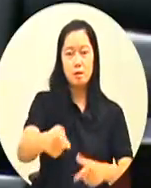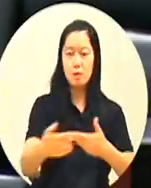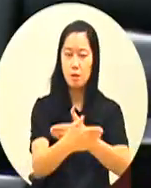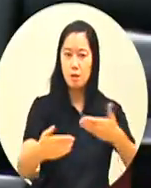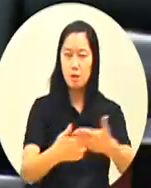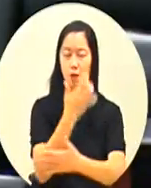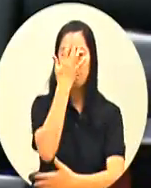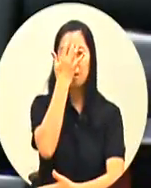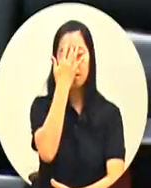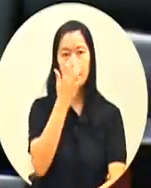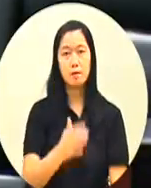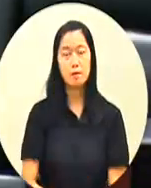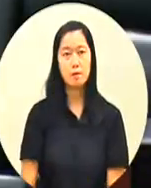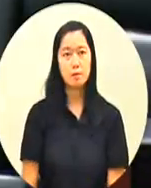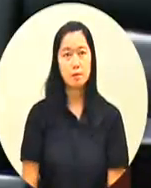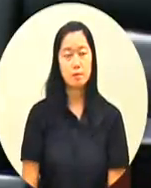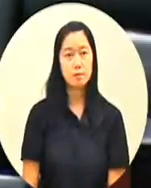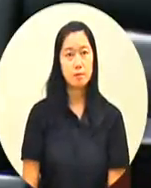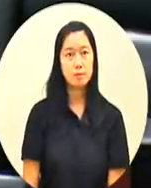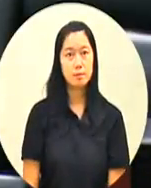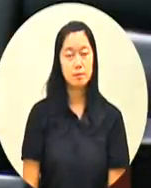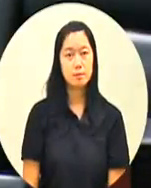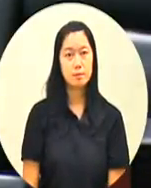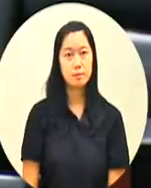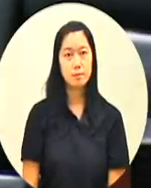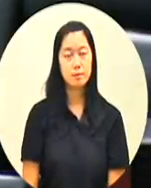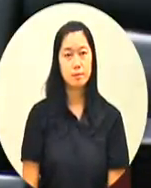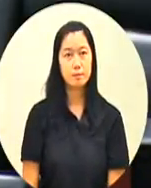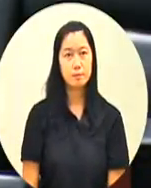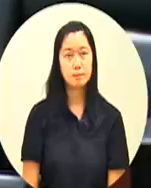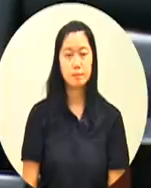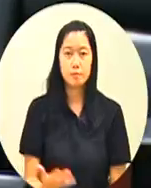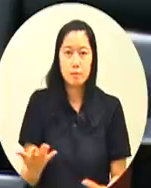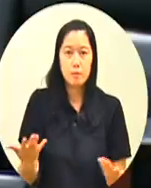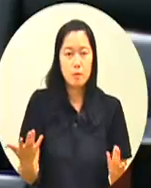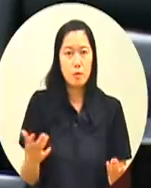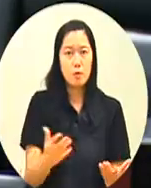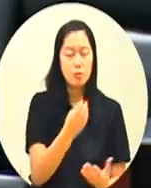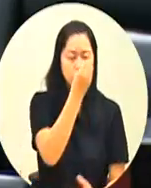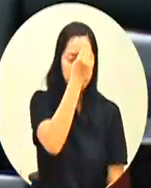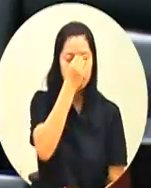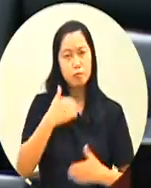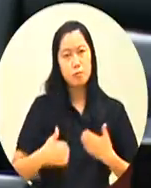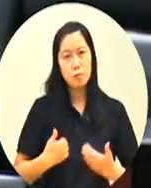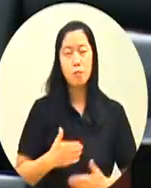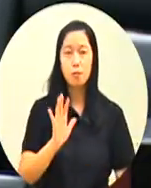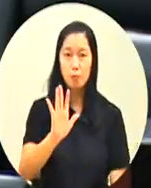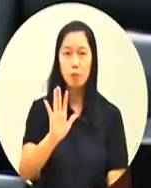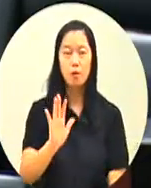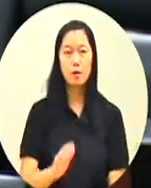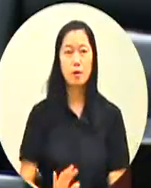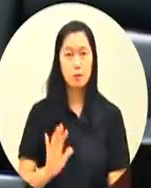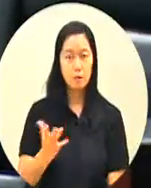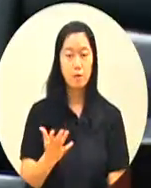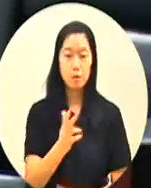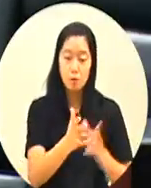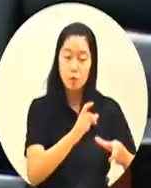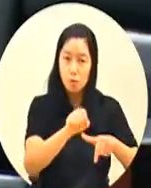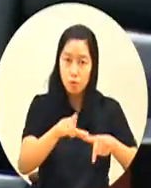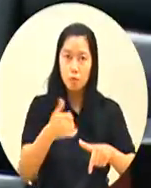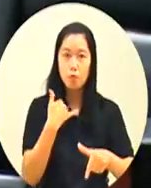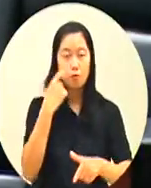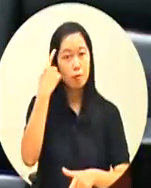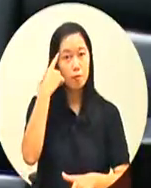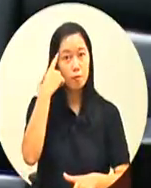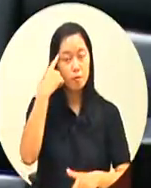能没有那么的方便。可是这部分其实，一则以喜，一则忧啦。 高兴的是说至少有产业一直想要进来